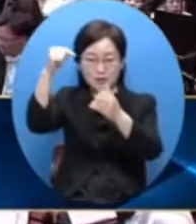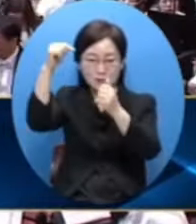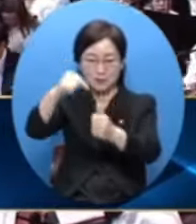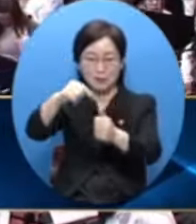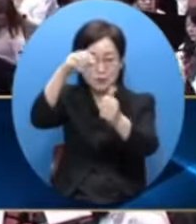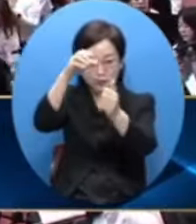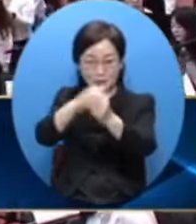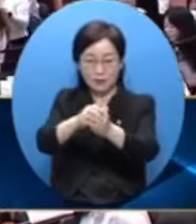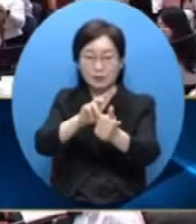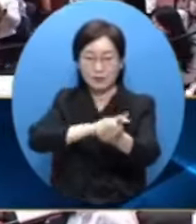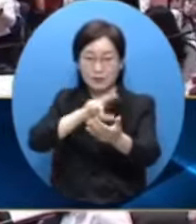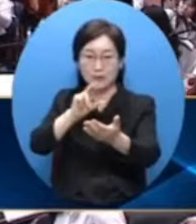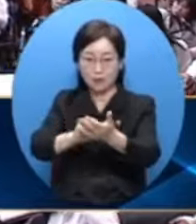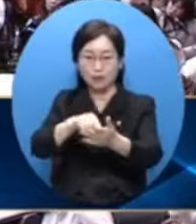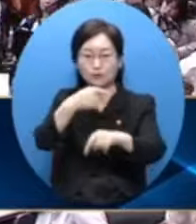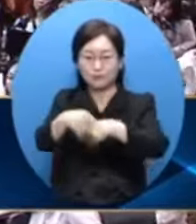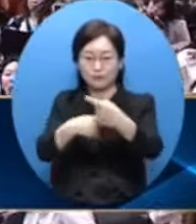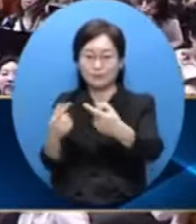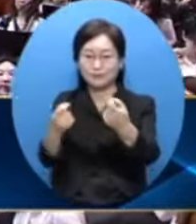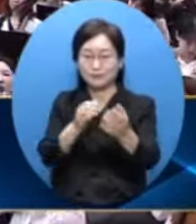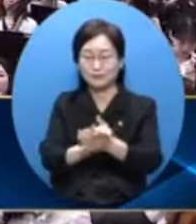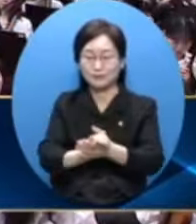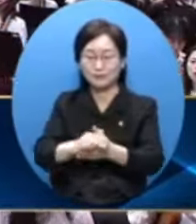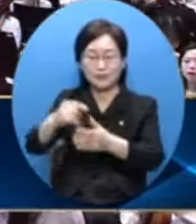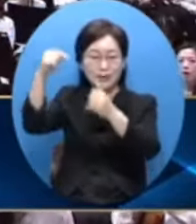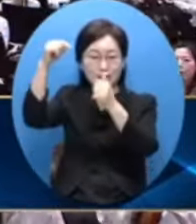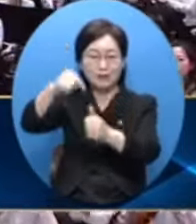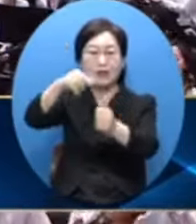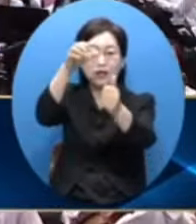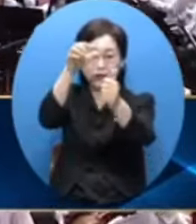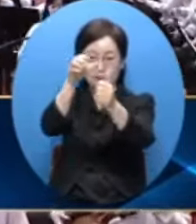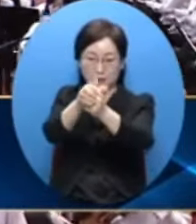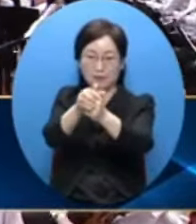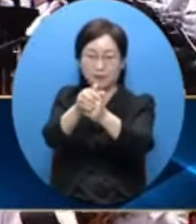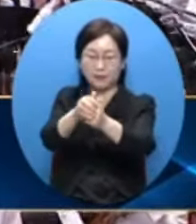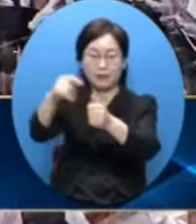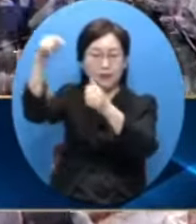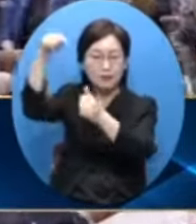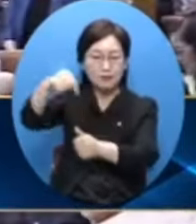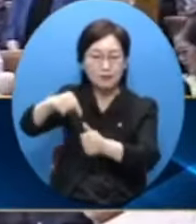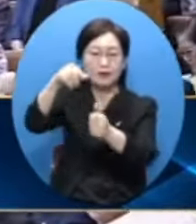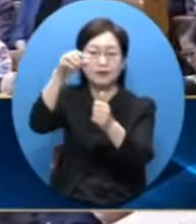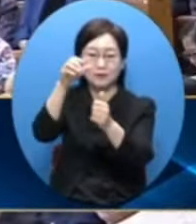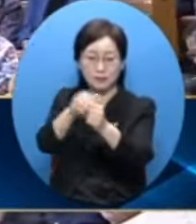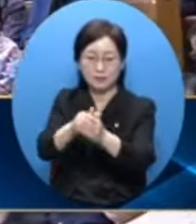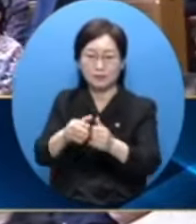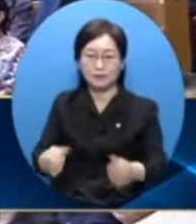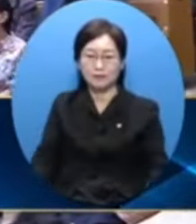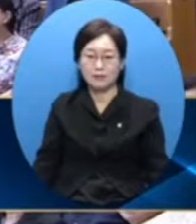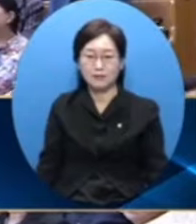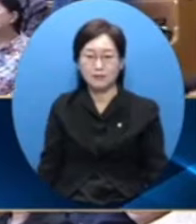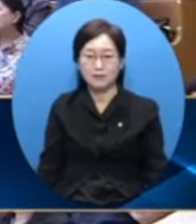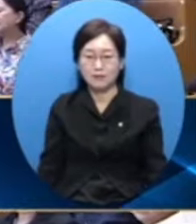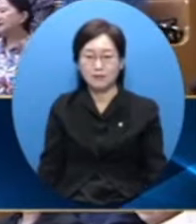원합니다. 제목을 한번 따라해 주시기 바랍니다. 사명. 사명.